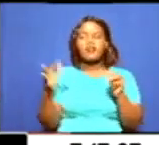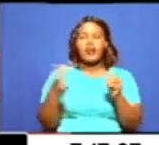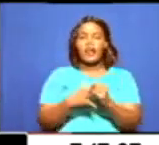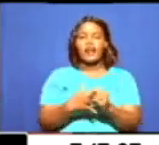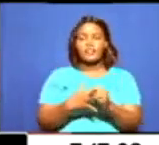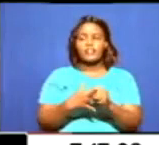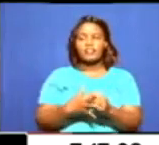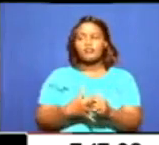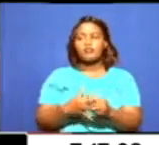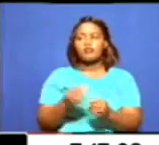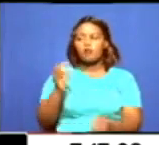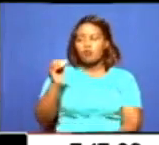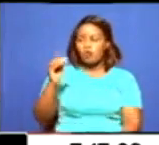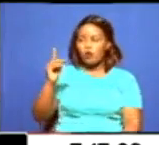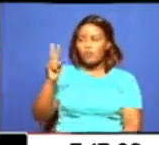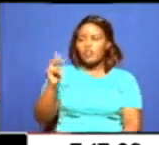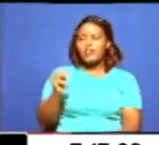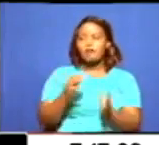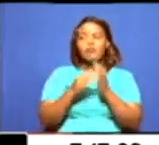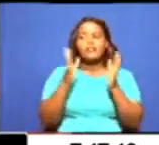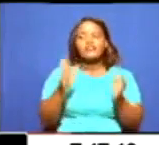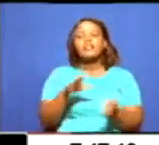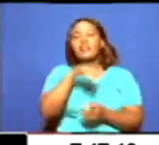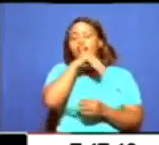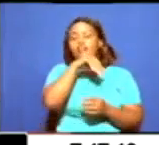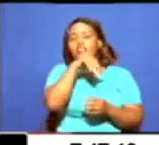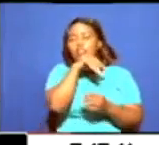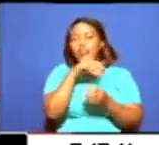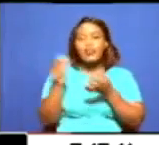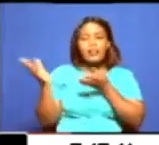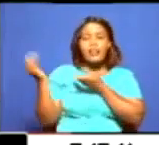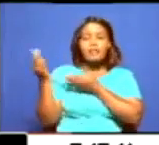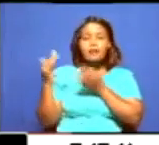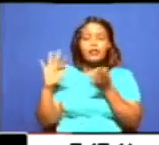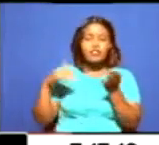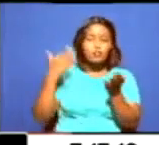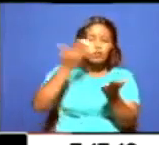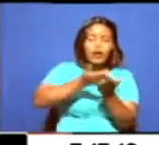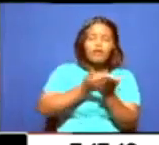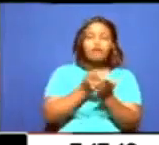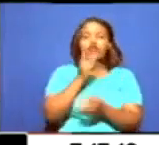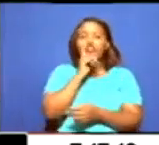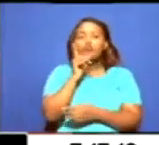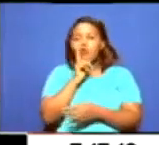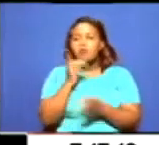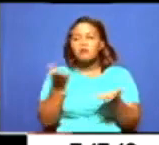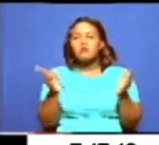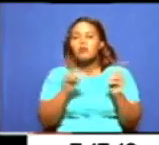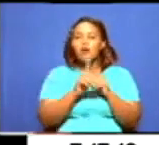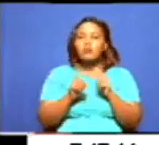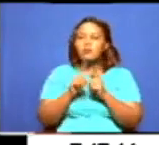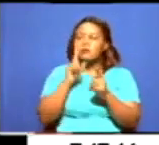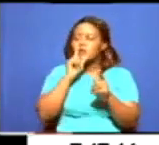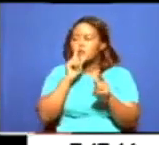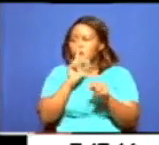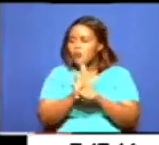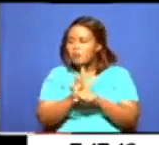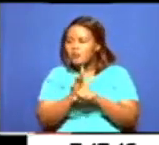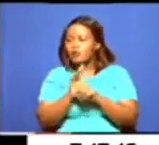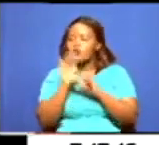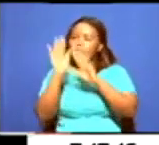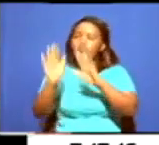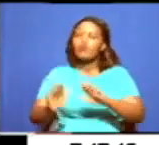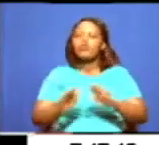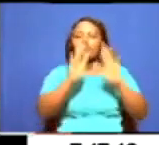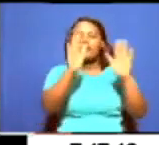chama cha ODM Raila Odinga anatarajiwa kufika hapa hapo kesho ili kuweza kuwarai wakaazi wa eneo hili kumpigia kura kuwa kiongozi ama